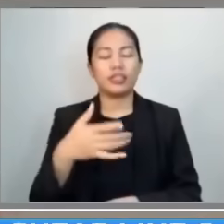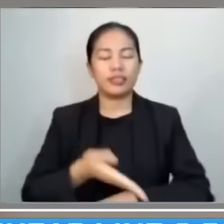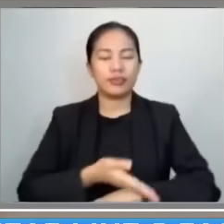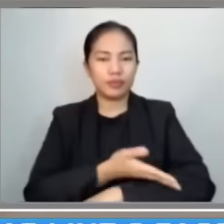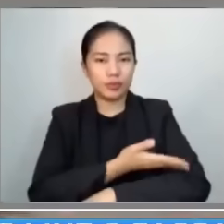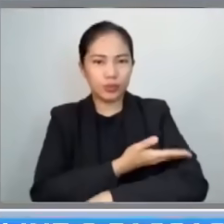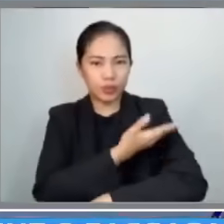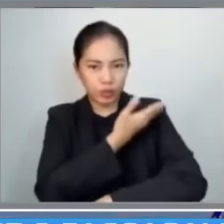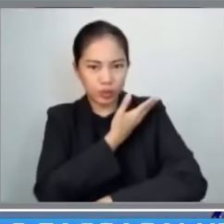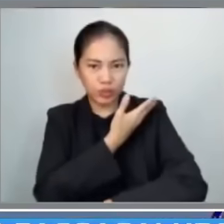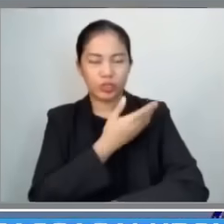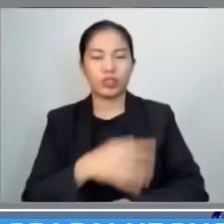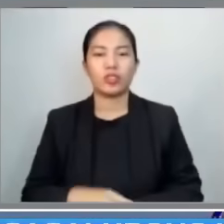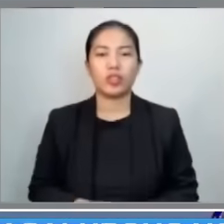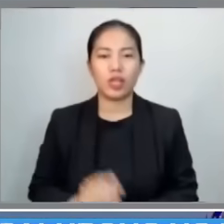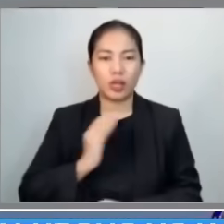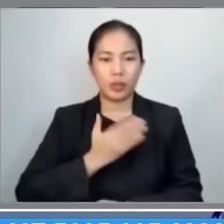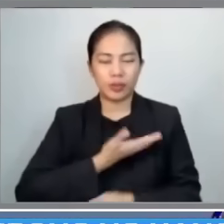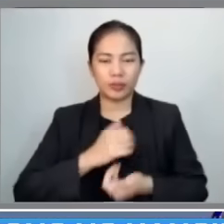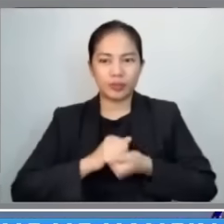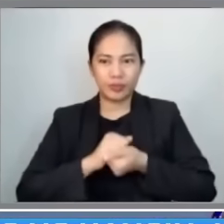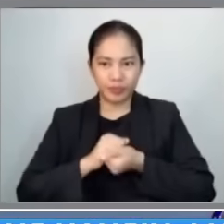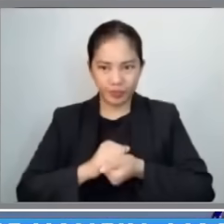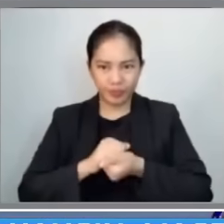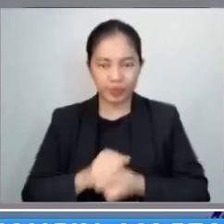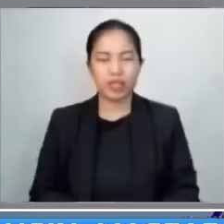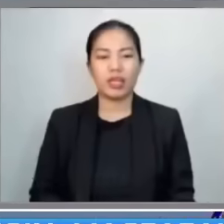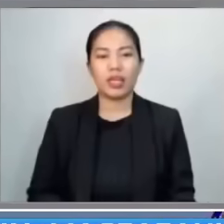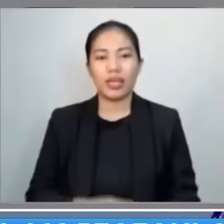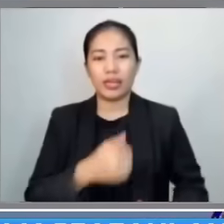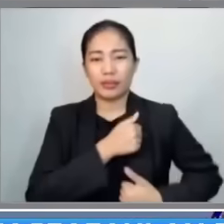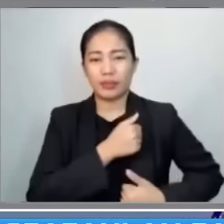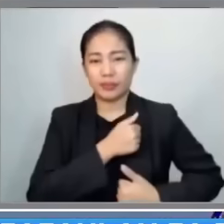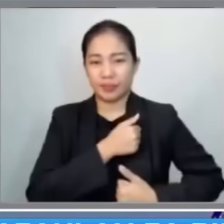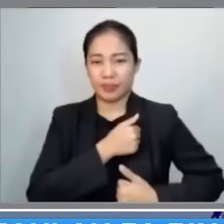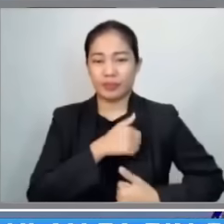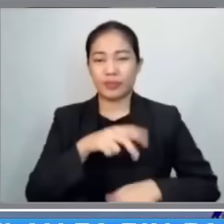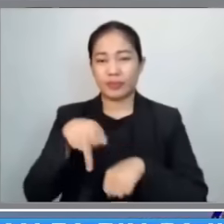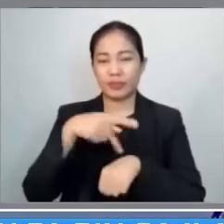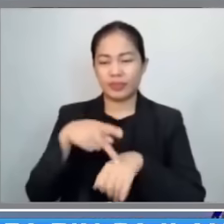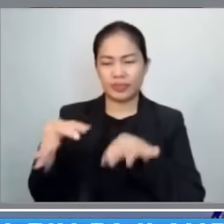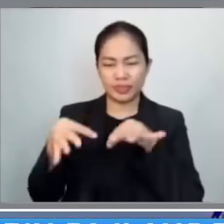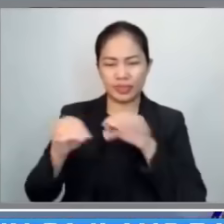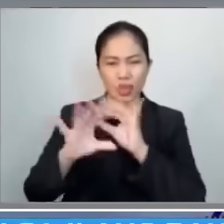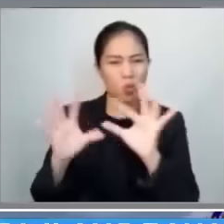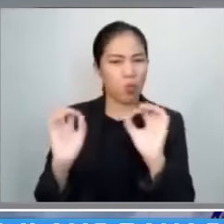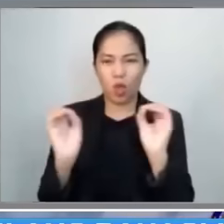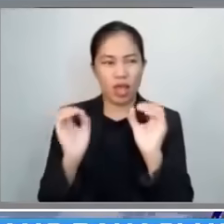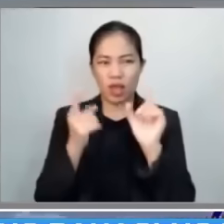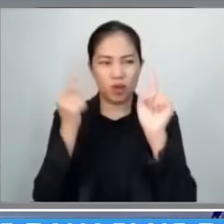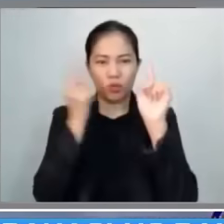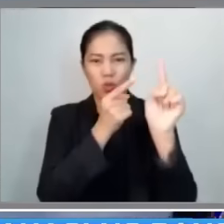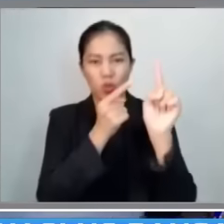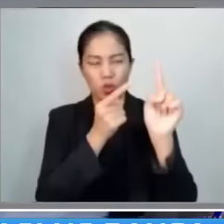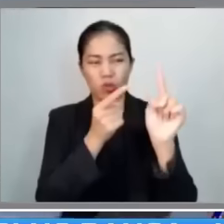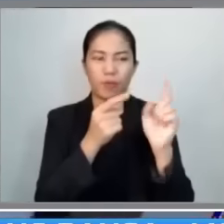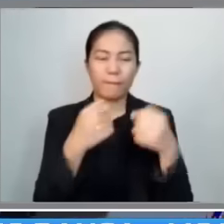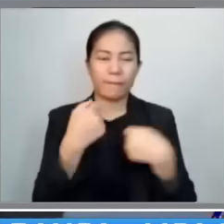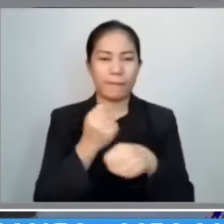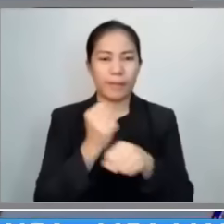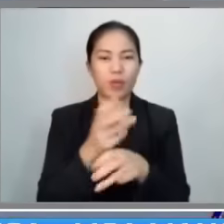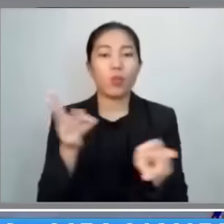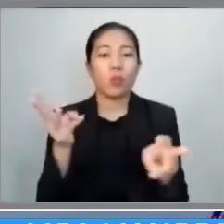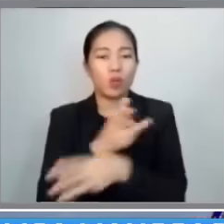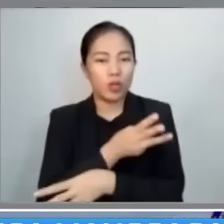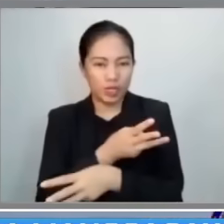our alliance nilinaw ng AFP na walang intensyon ang joint maritime activity na palalain ang tensyon sa West Philippines sea kundi